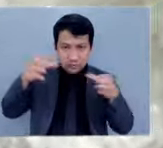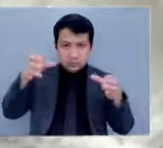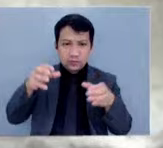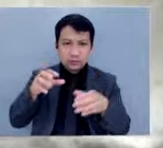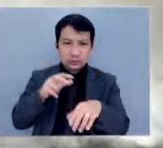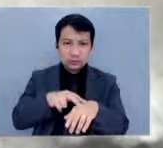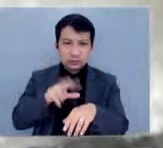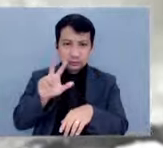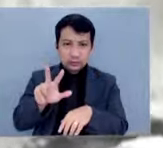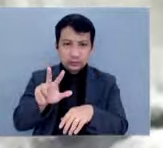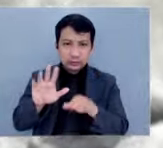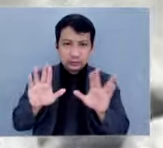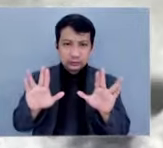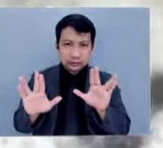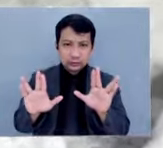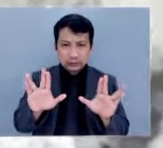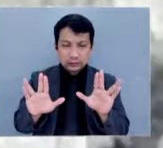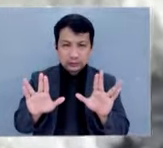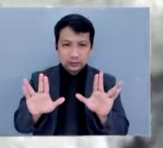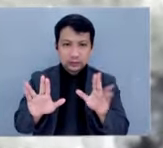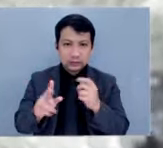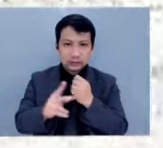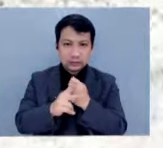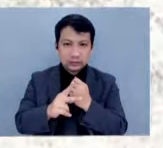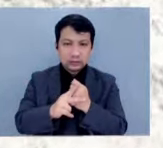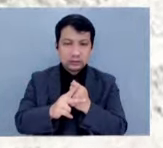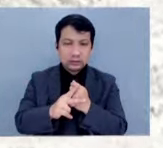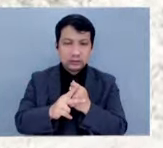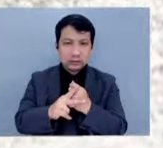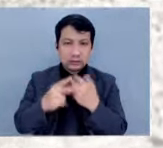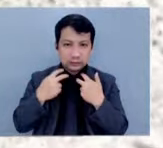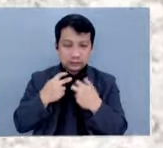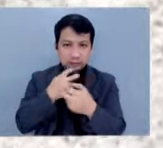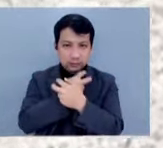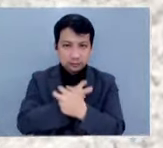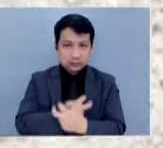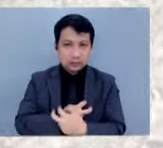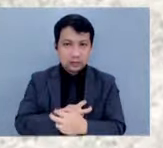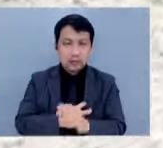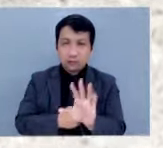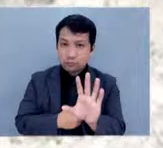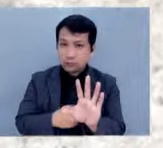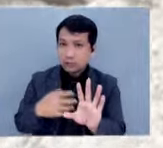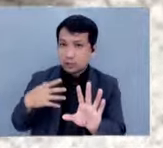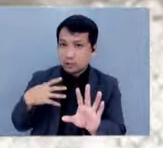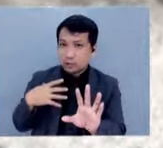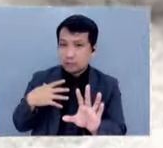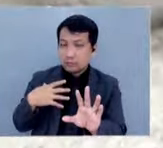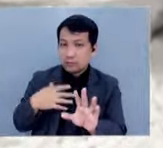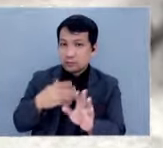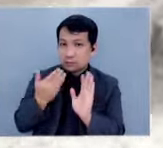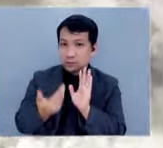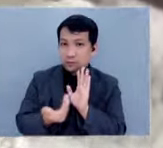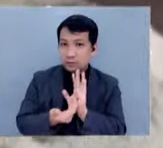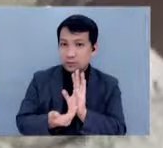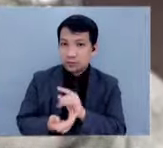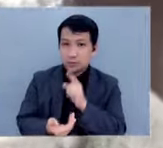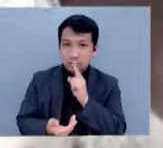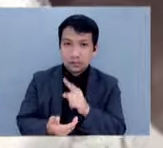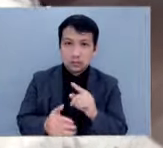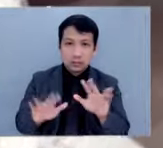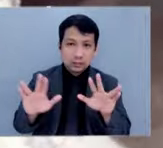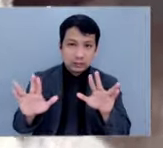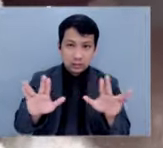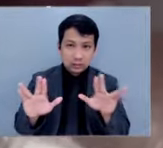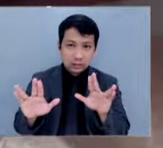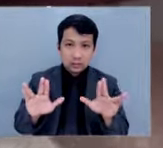daliri sa kamay. Nakapreserve ngayon ang mga buto. Pero teka muna ha, hindi pa po napapatunayang alien talaga ang mga